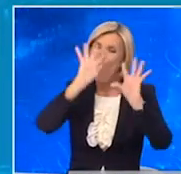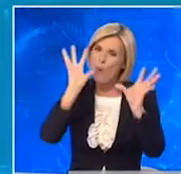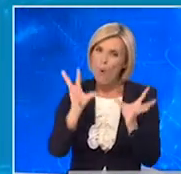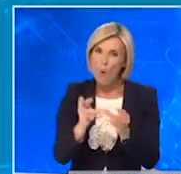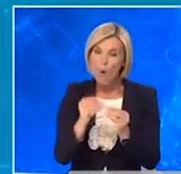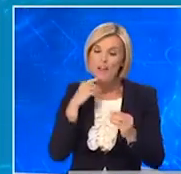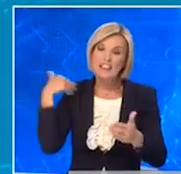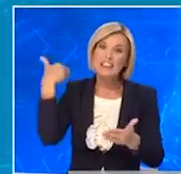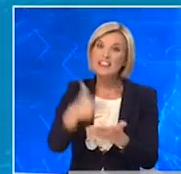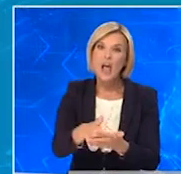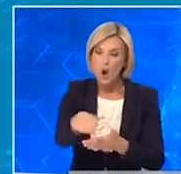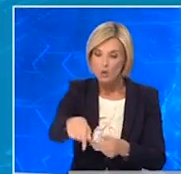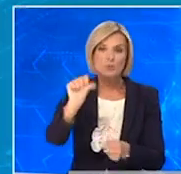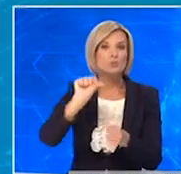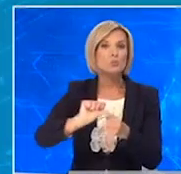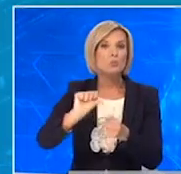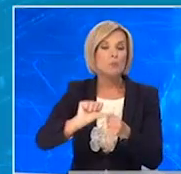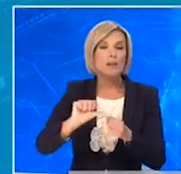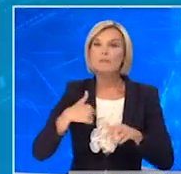του μήνα θα